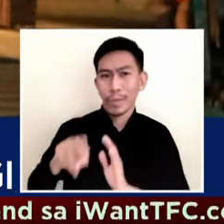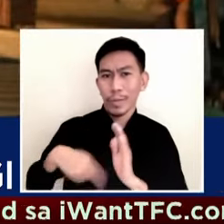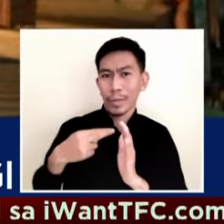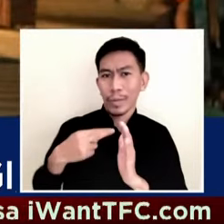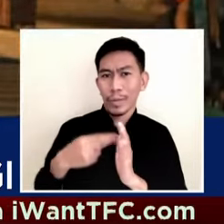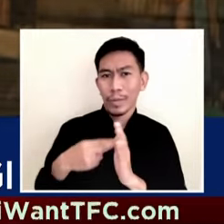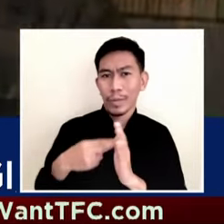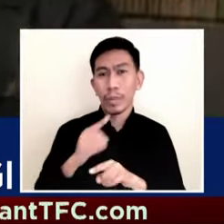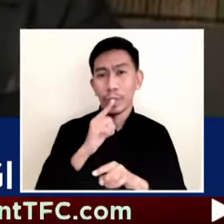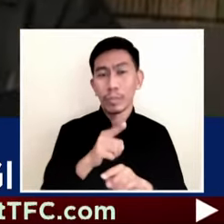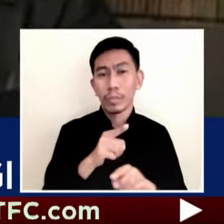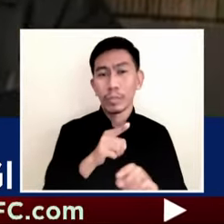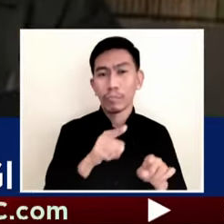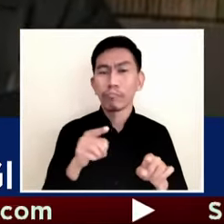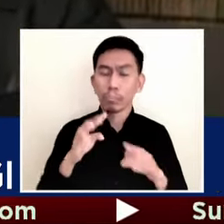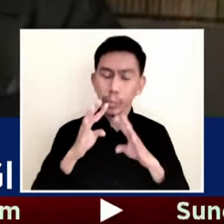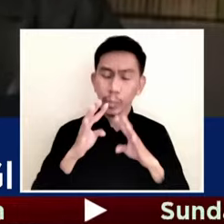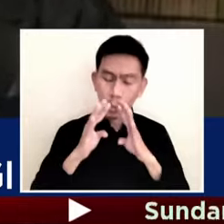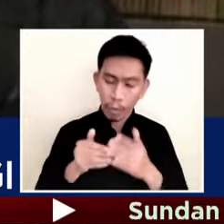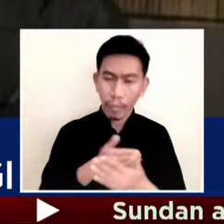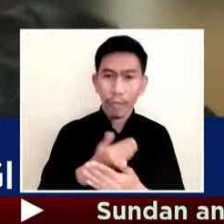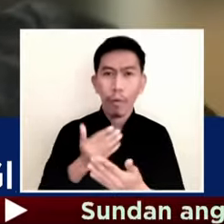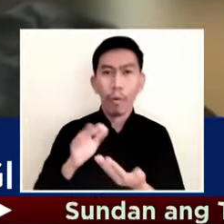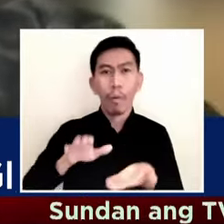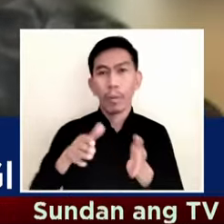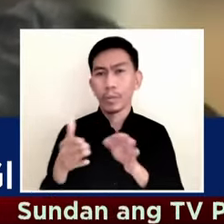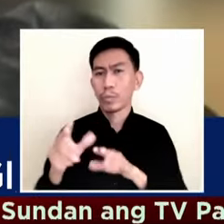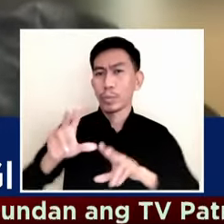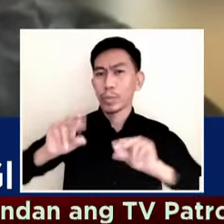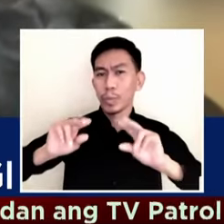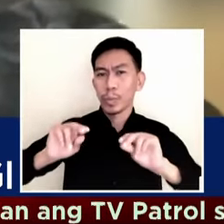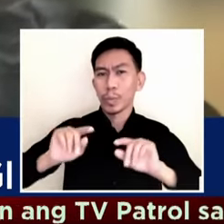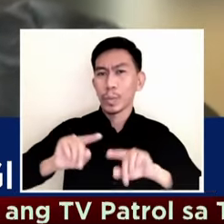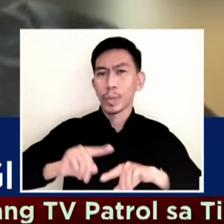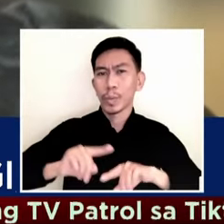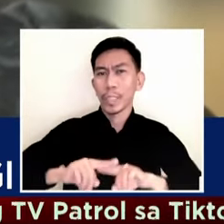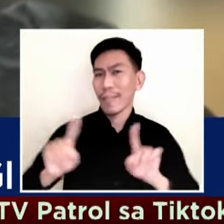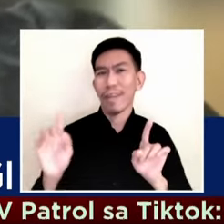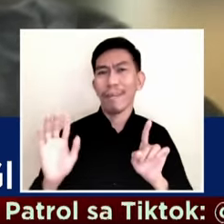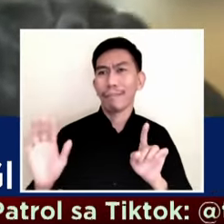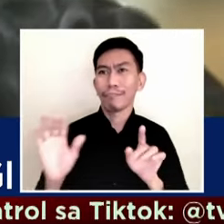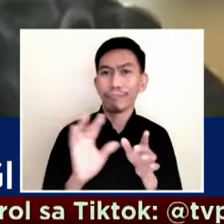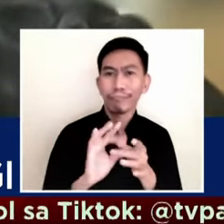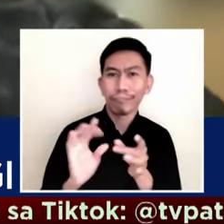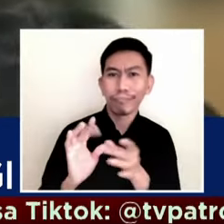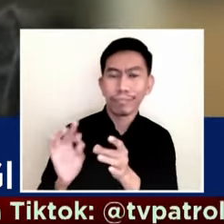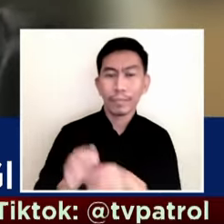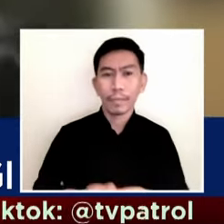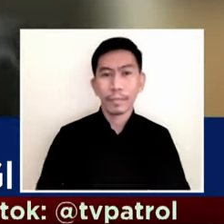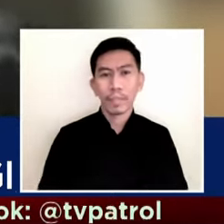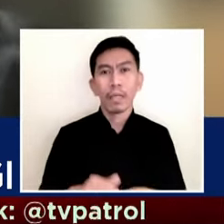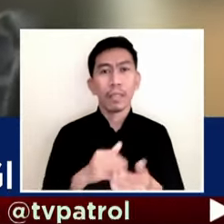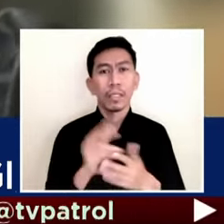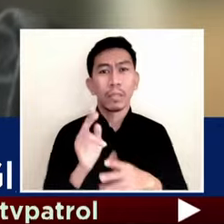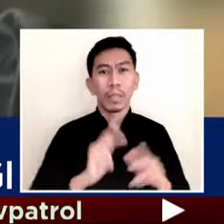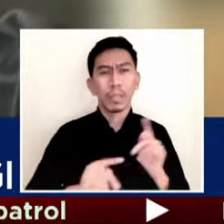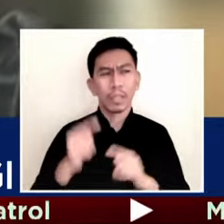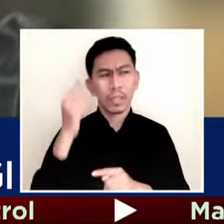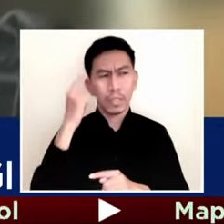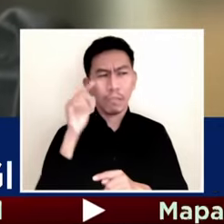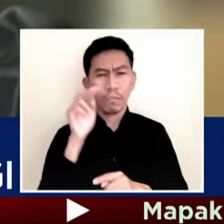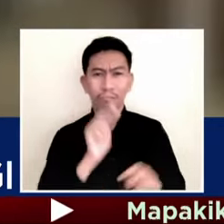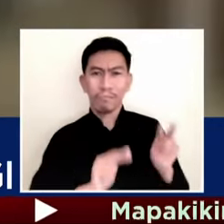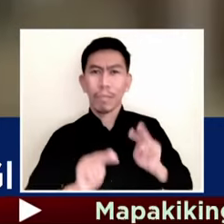bago pumanaw, taliwas sa naging usap-usapan. Some people were insinuating na ang lungkot niya, she was depressed. She was